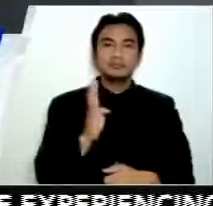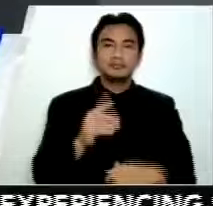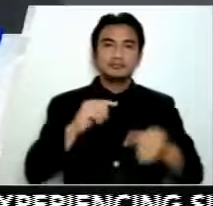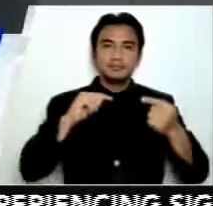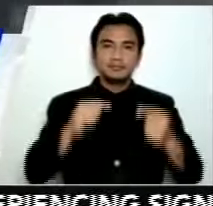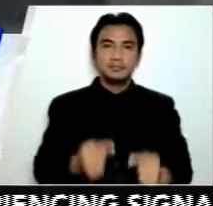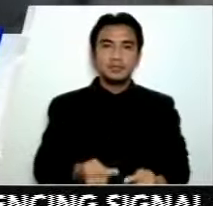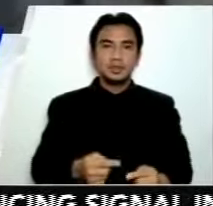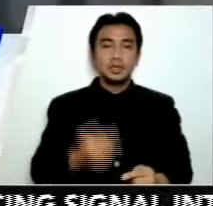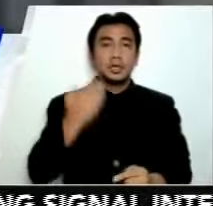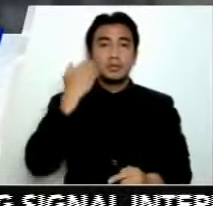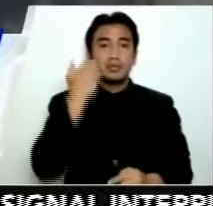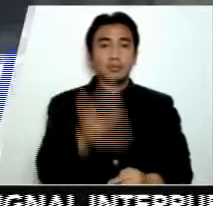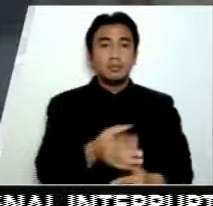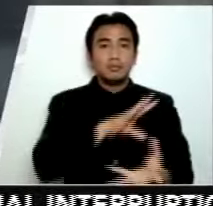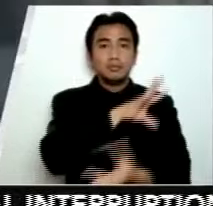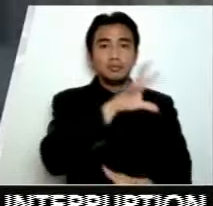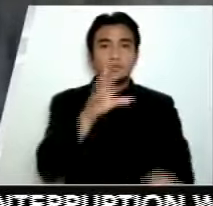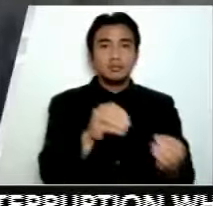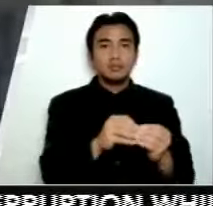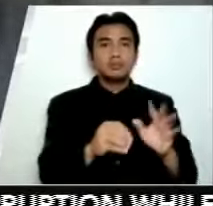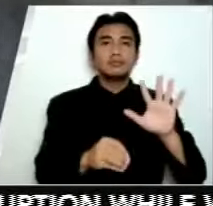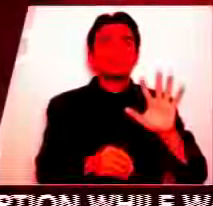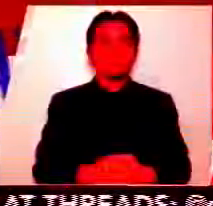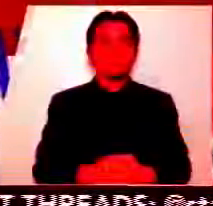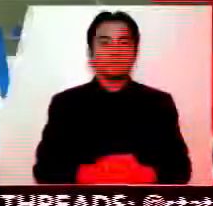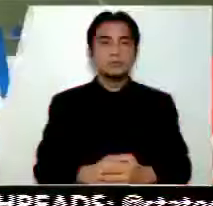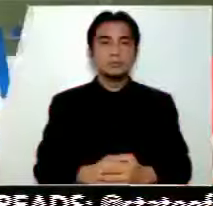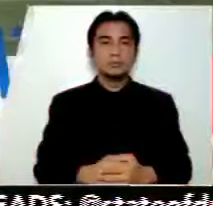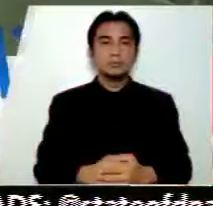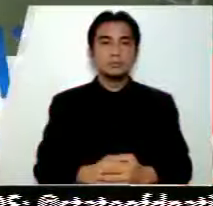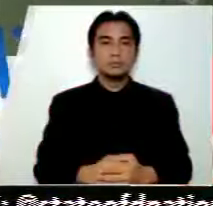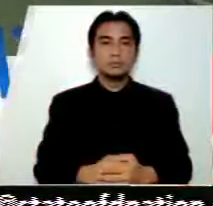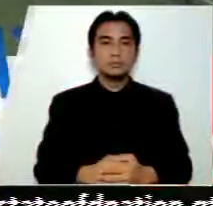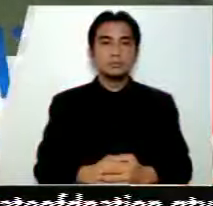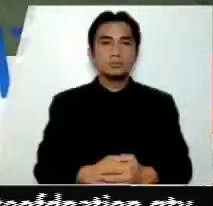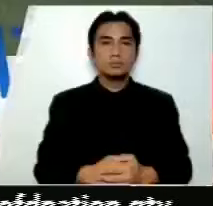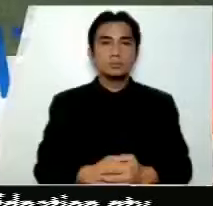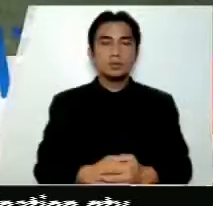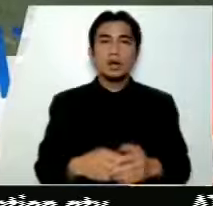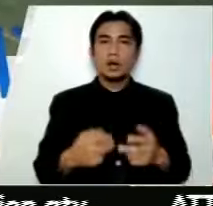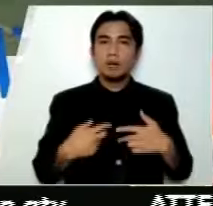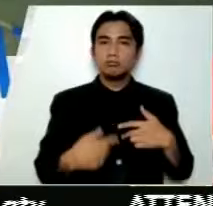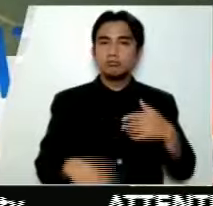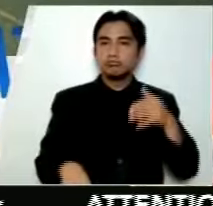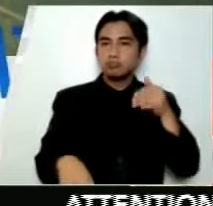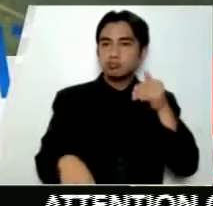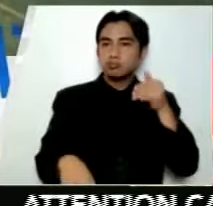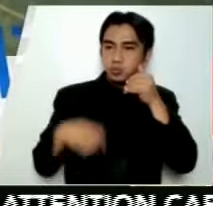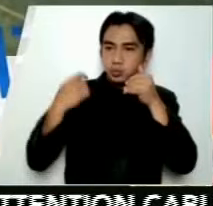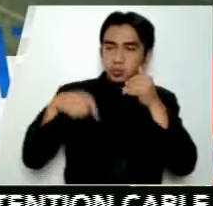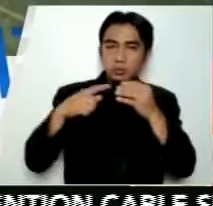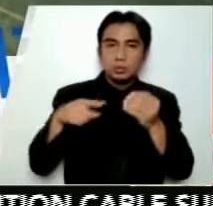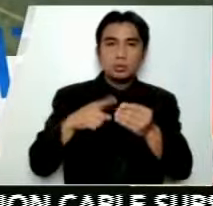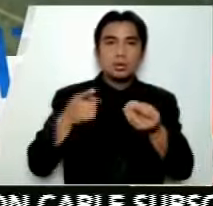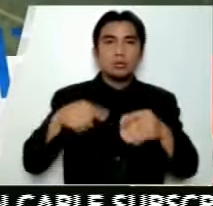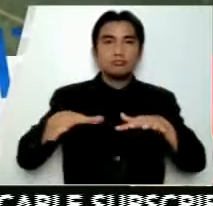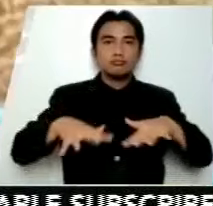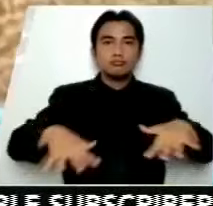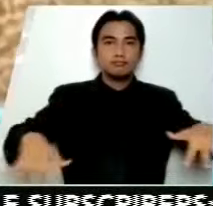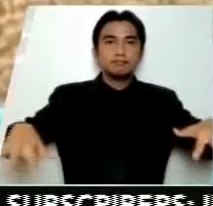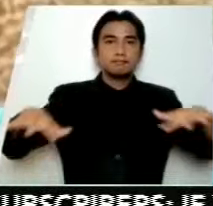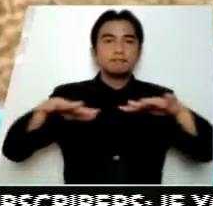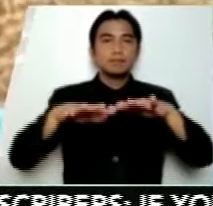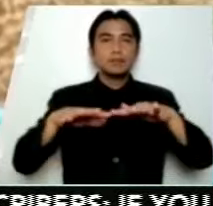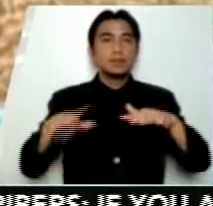bababa sa limang salarin nahuli kung paanong Nilamon ang sink hole ang bahagi ng isang soccer